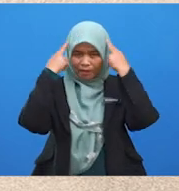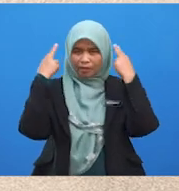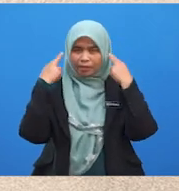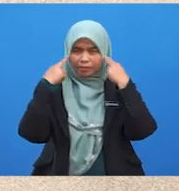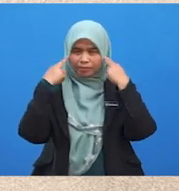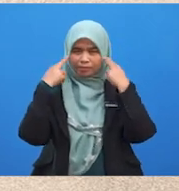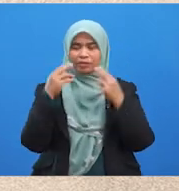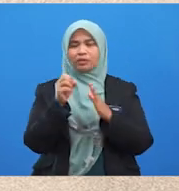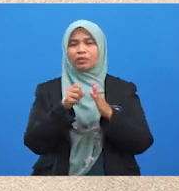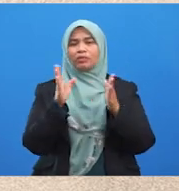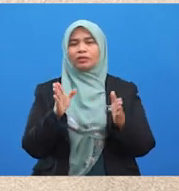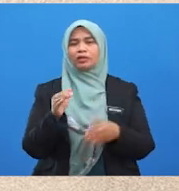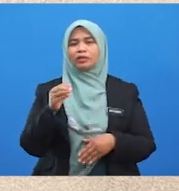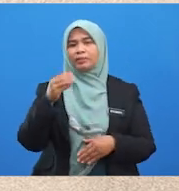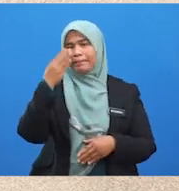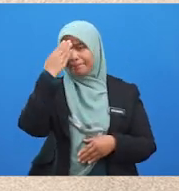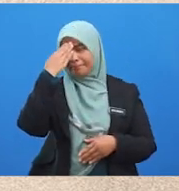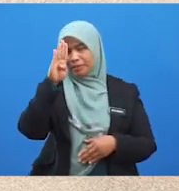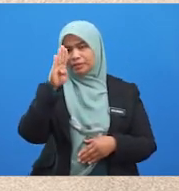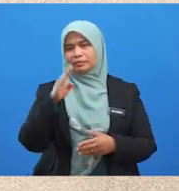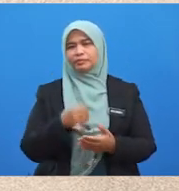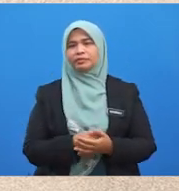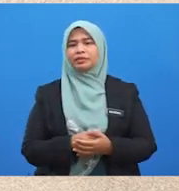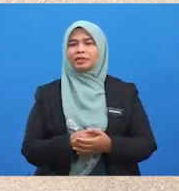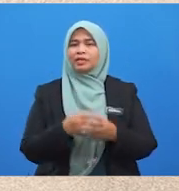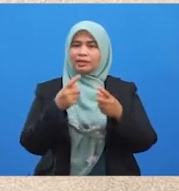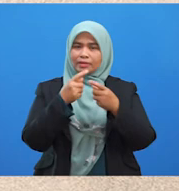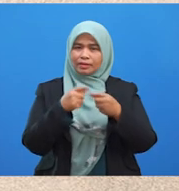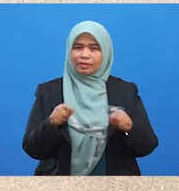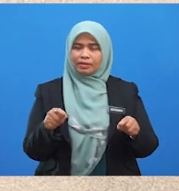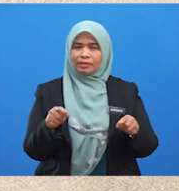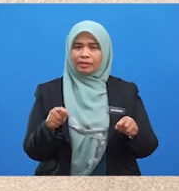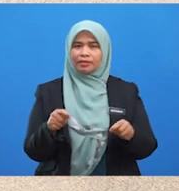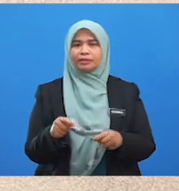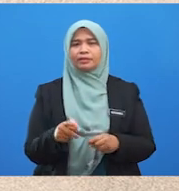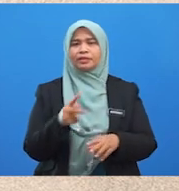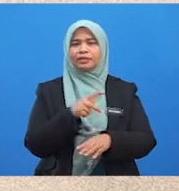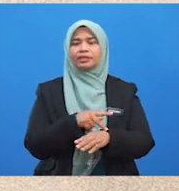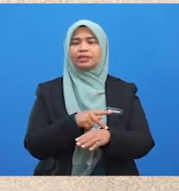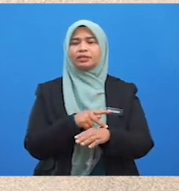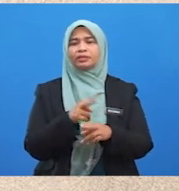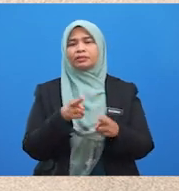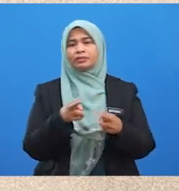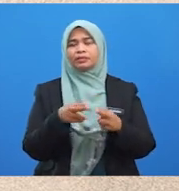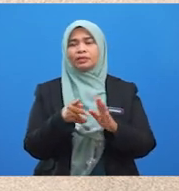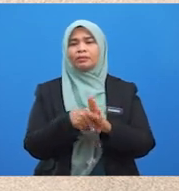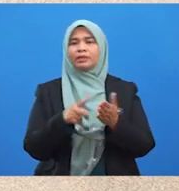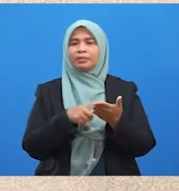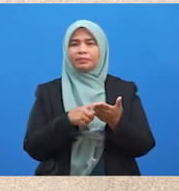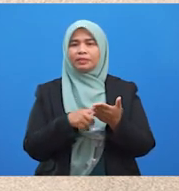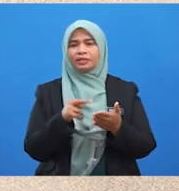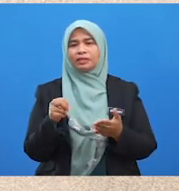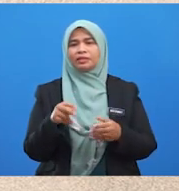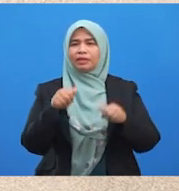bijaksana. Beliau seorang yang tenang ketika mengendalikan perbicaraan,